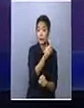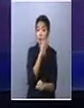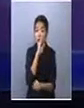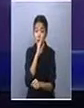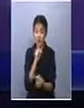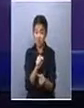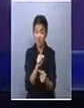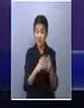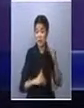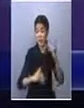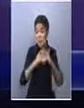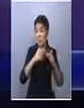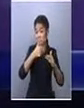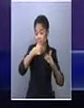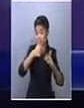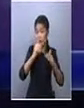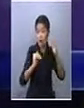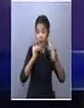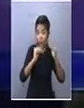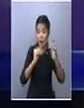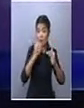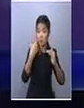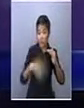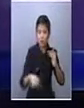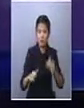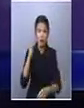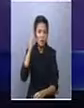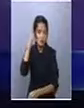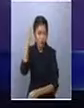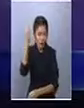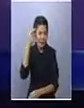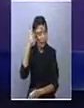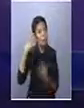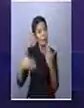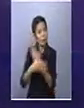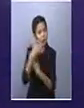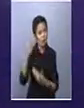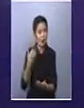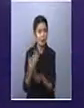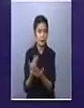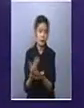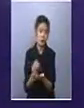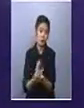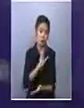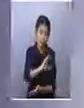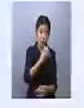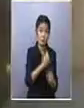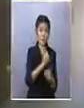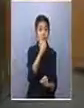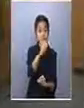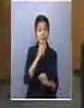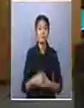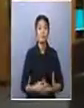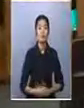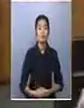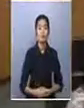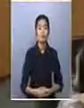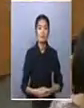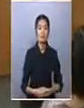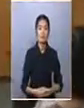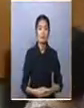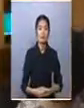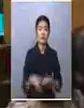stabilize แล้วเข้าสู่จุดสมดุลใหม่แล้วเนี่ยมองไปข้างหน้านะครับก็ถือว่ามีโอกาสที่จะ outperform set ได้อย่างที่เรียนให้ทราบมาสักครู ่